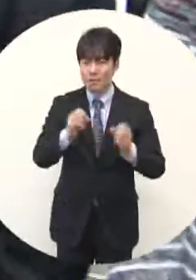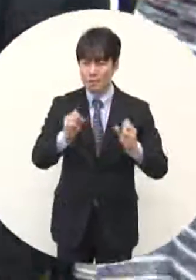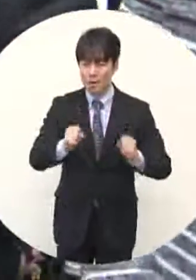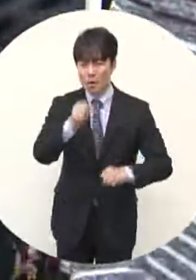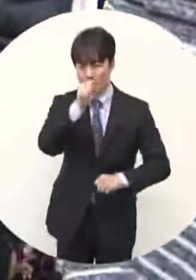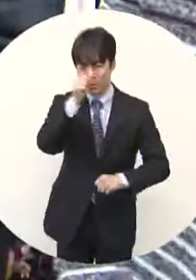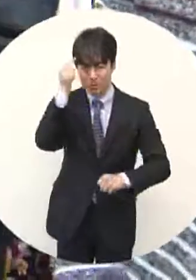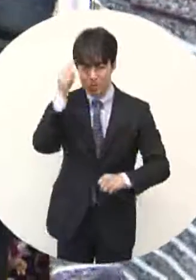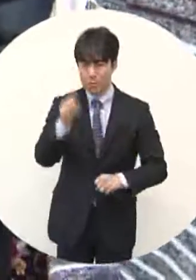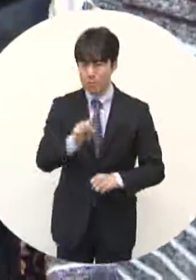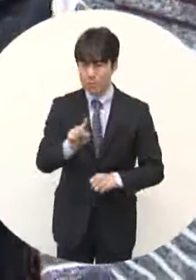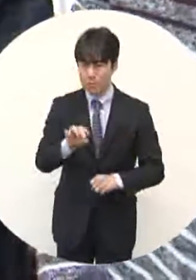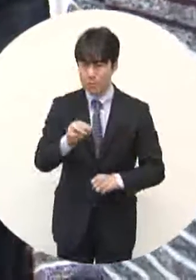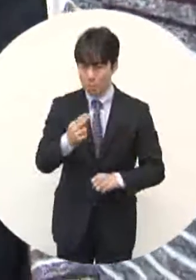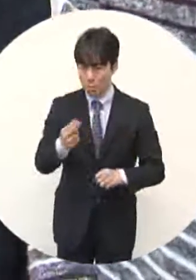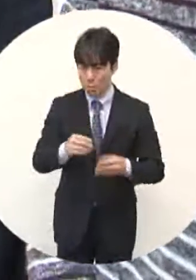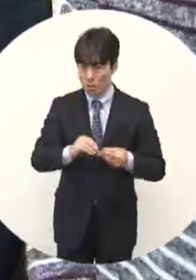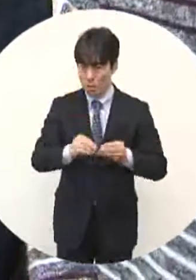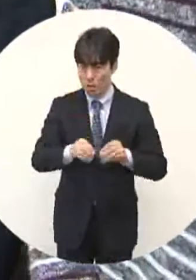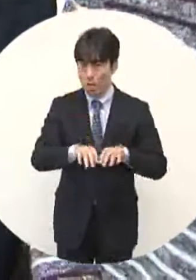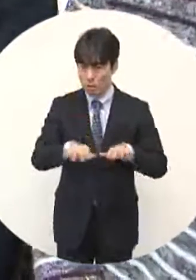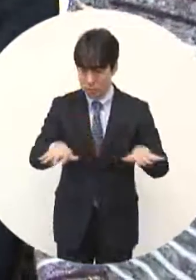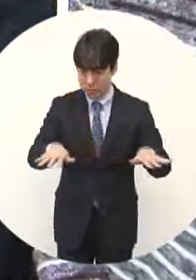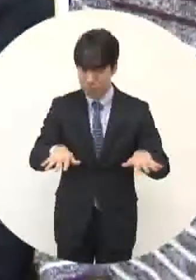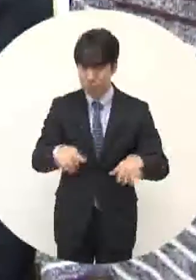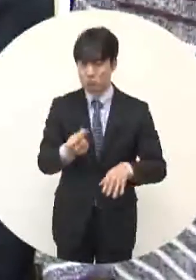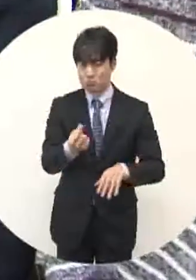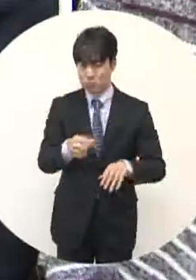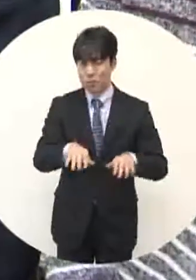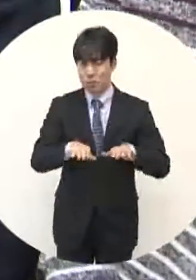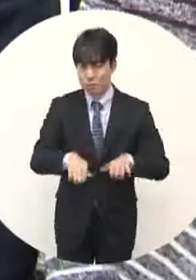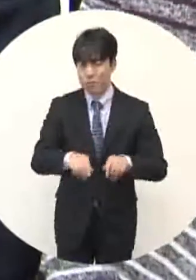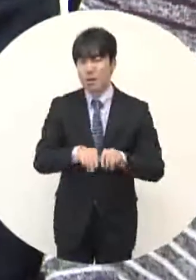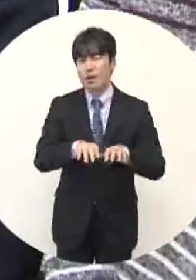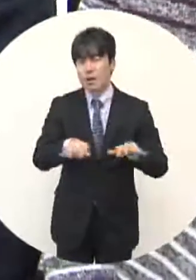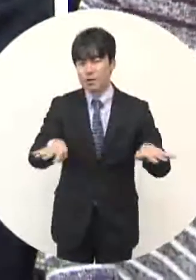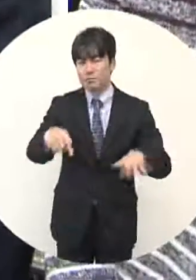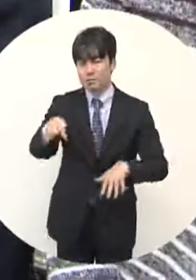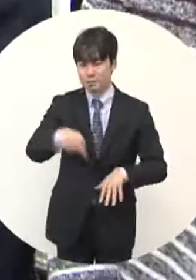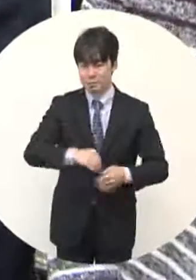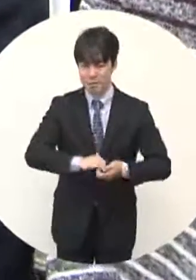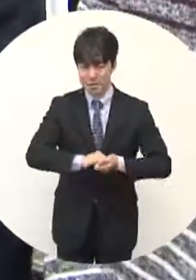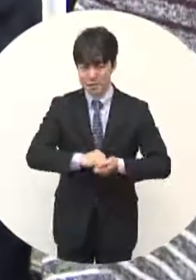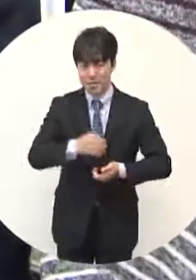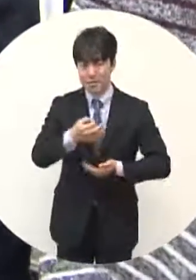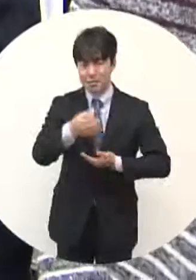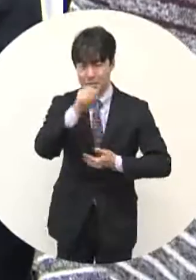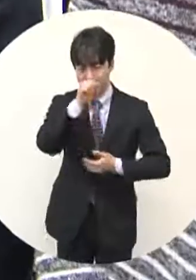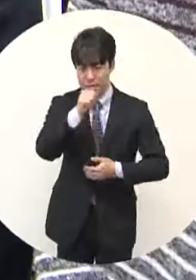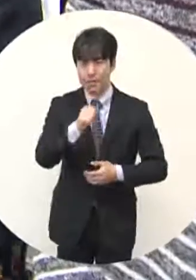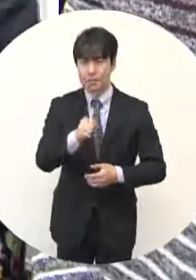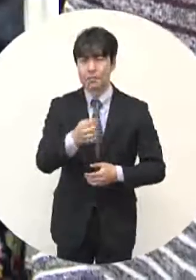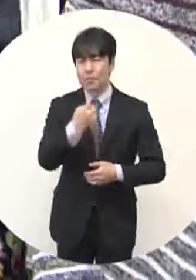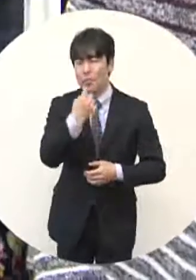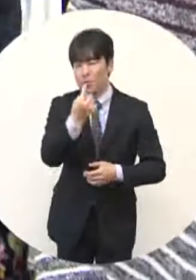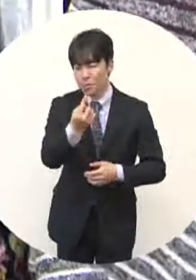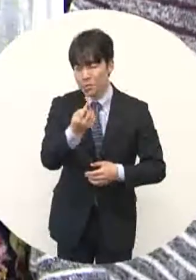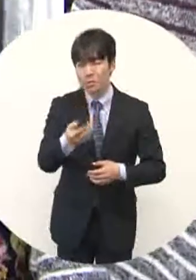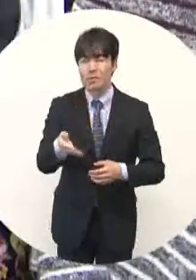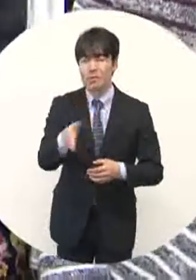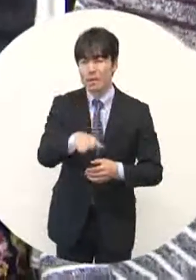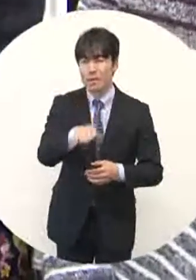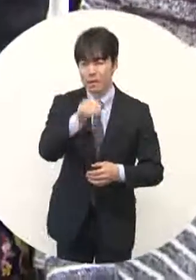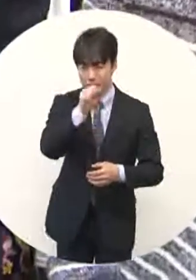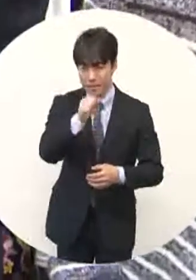るほど、はい、ビビットカラー流行りなんですね。 流行りです。今年はこれが流行りま す、 す、ね、ぜひともお願いします。ただ一つ言わせていただきますと、ワンポイント